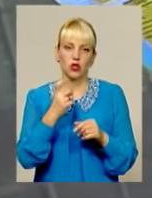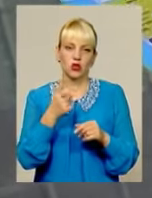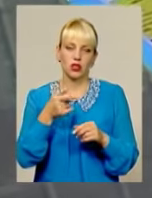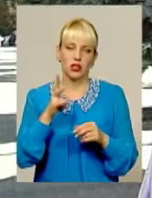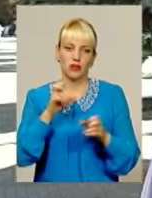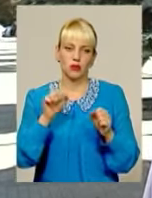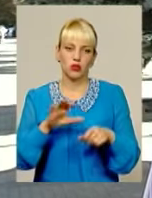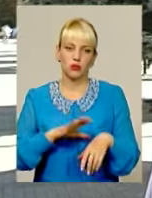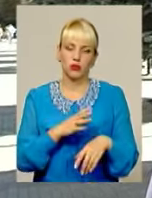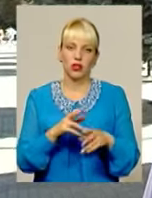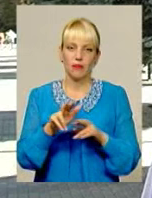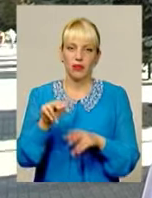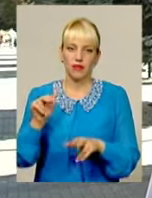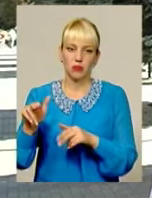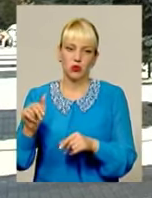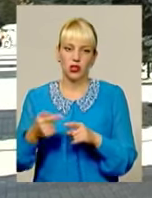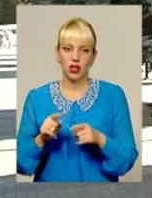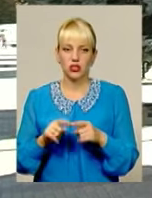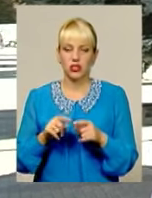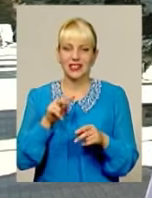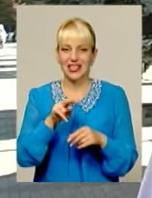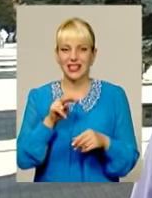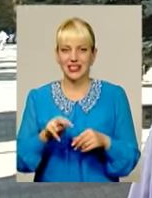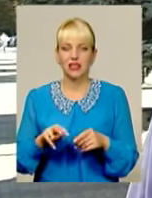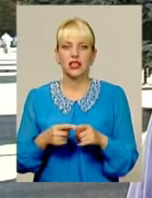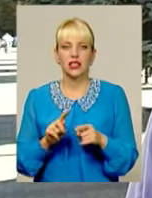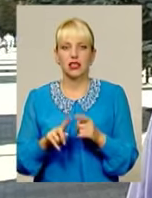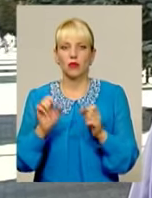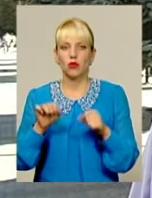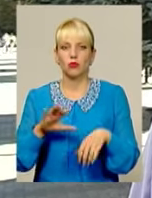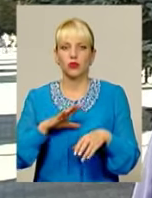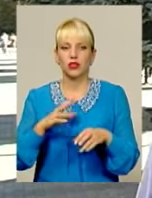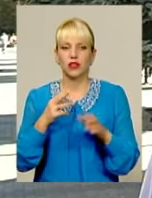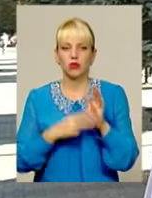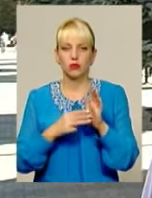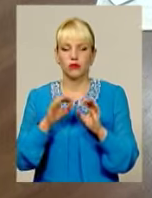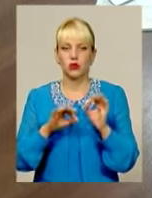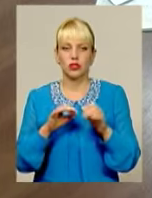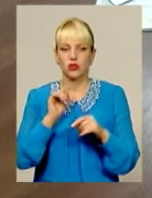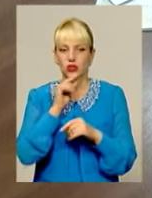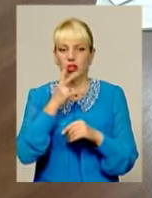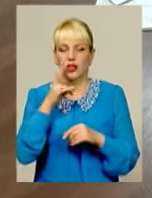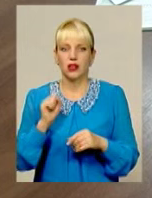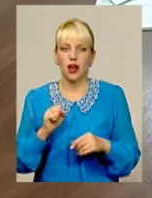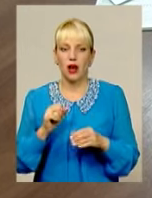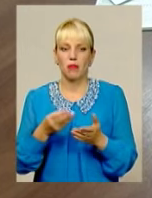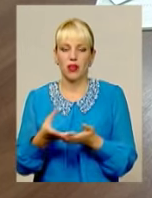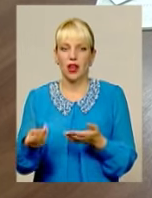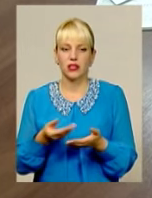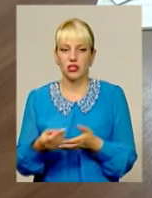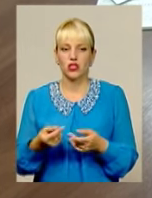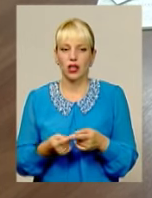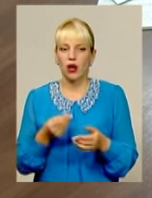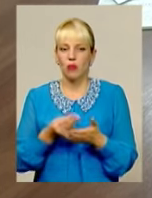може бути. Вимикаючи прилади з розеток ми можемо до 8% заощаджувати на платіжках. Однак подорожчала не лише